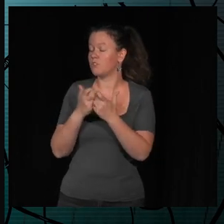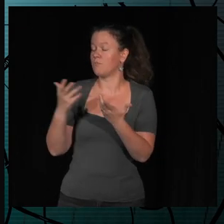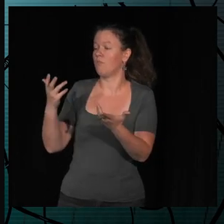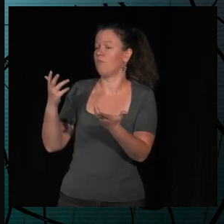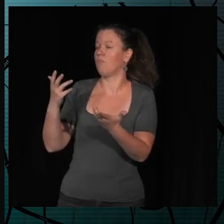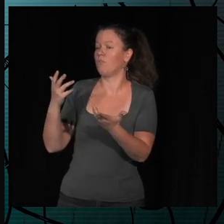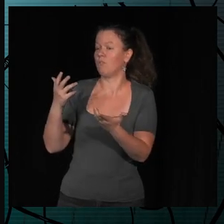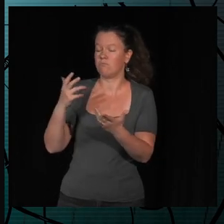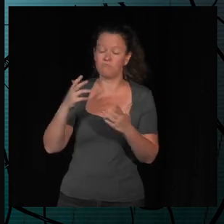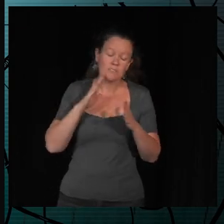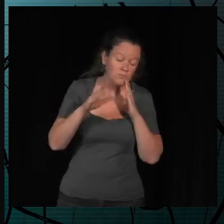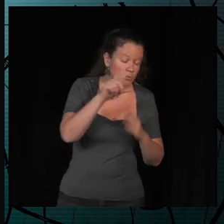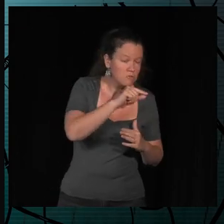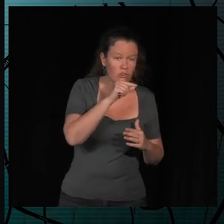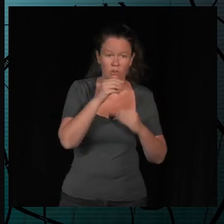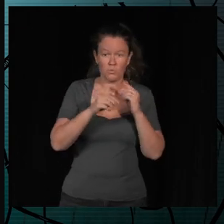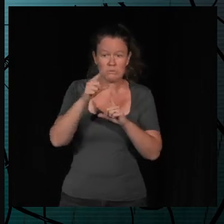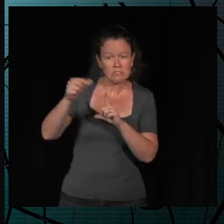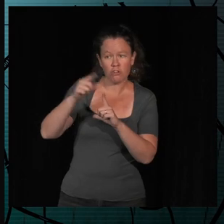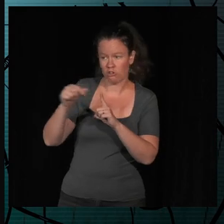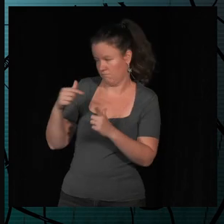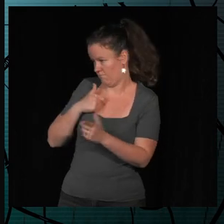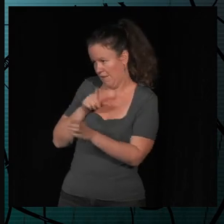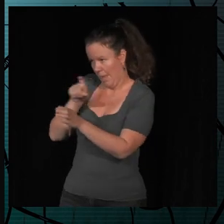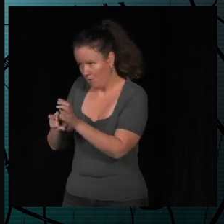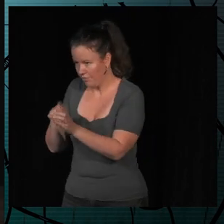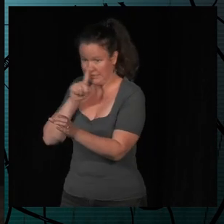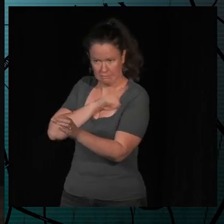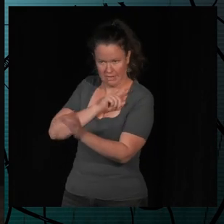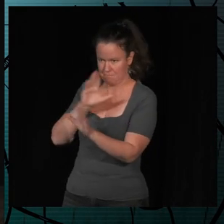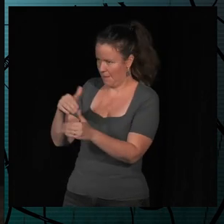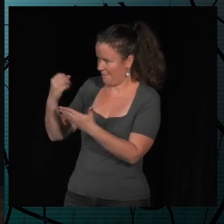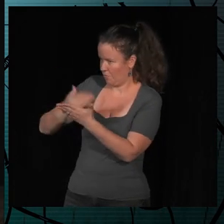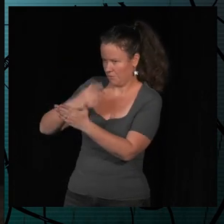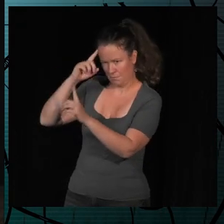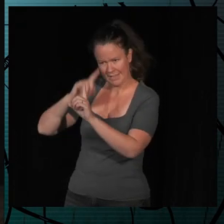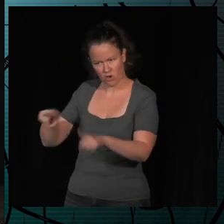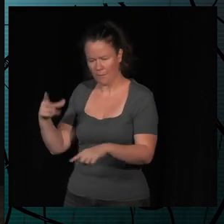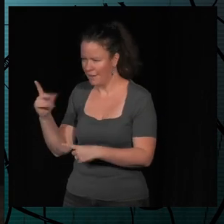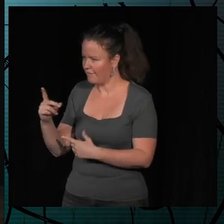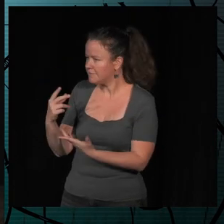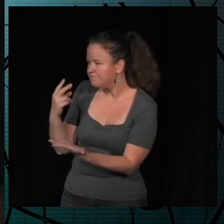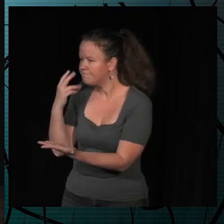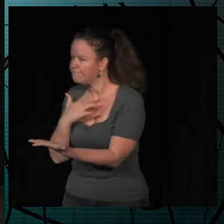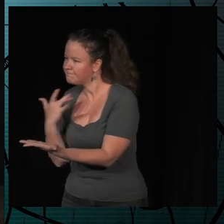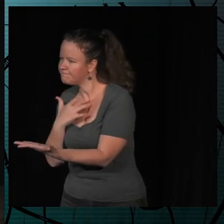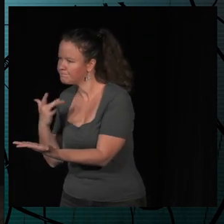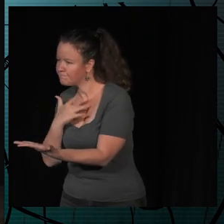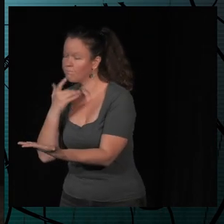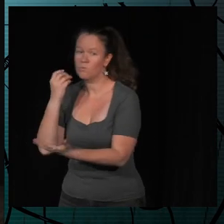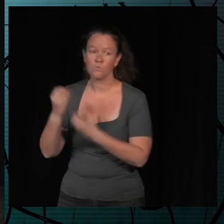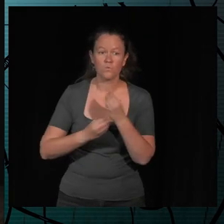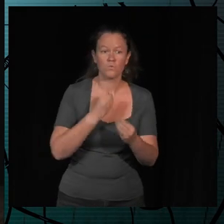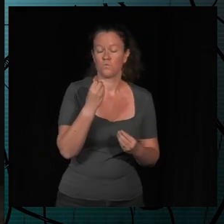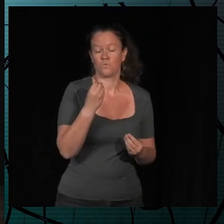des des réseaux sociaux nous-même pousser les jeunes aller vers des contenus peut-être que l'on trouve un petit peu plus positif nous-même ou en tout cas bah si on